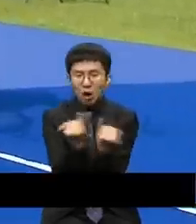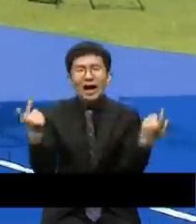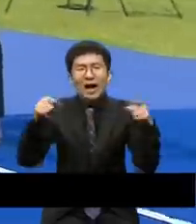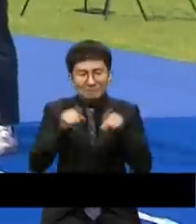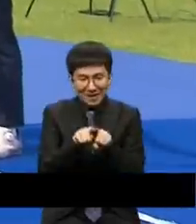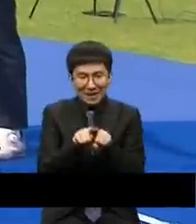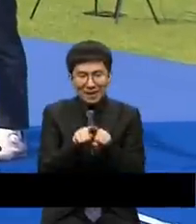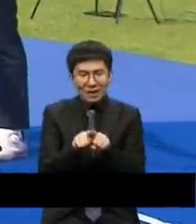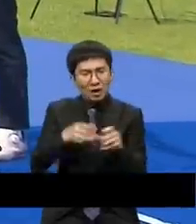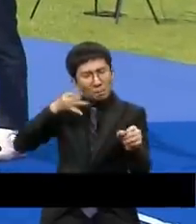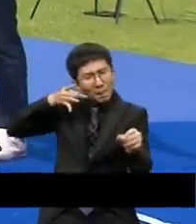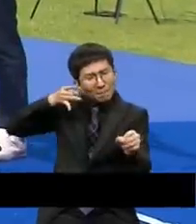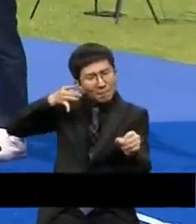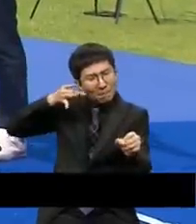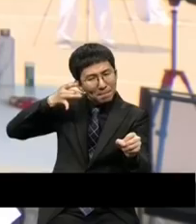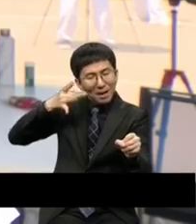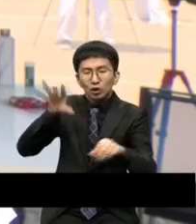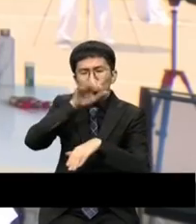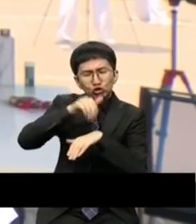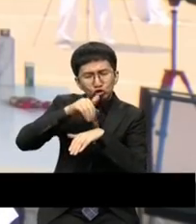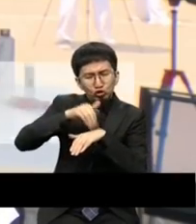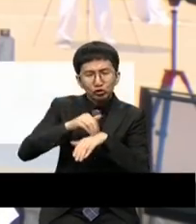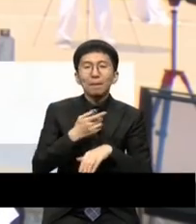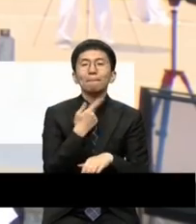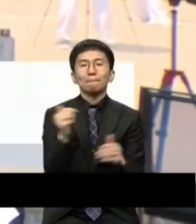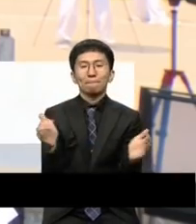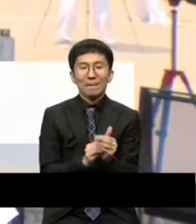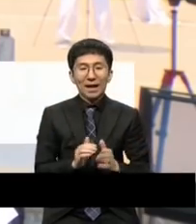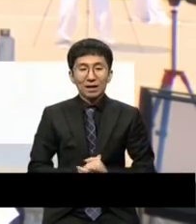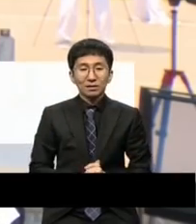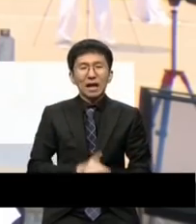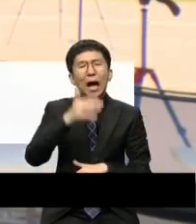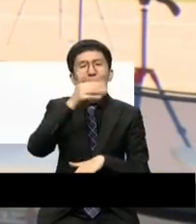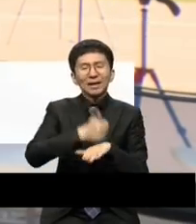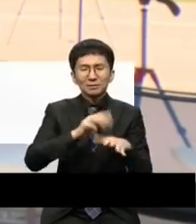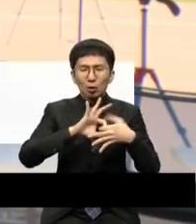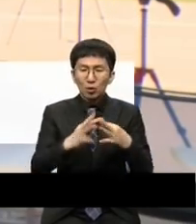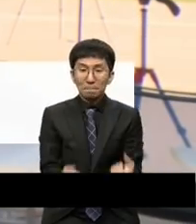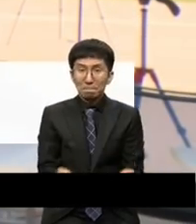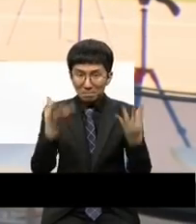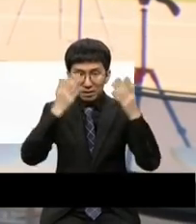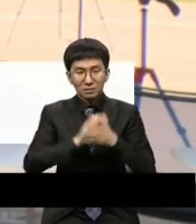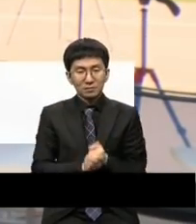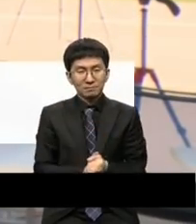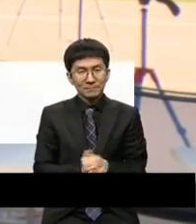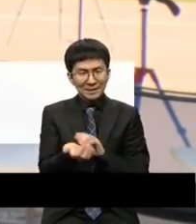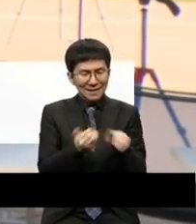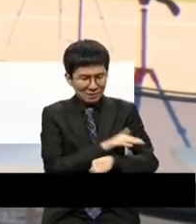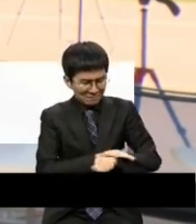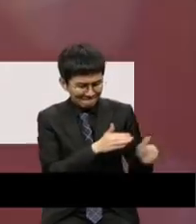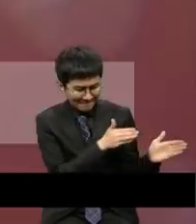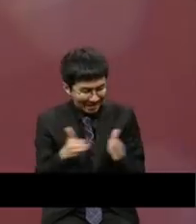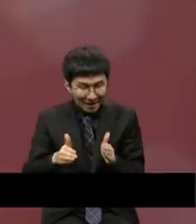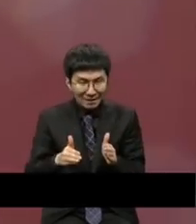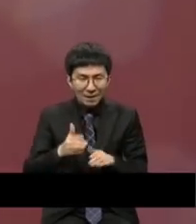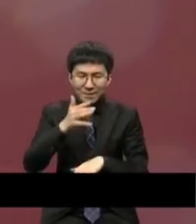전 종목을 정조준했습니다. 저한테 마지막인 올림픽이기도 하고 준비 잘해서 경기 잘